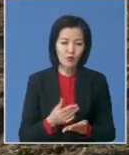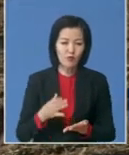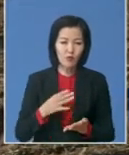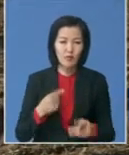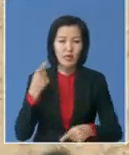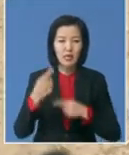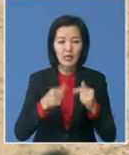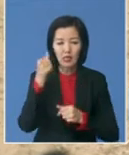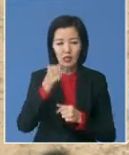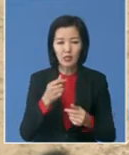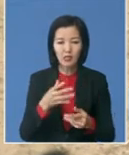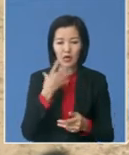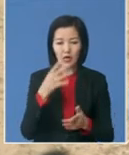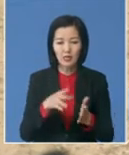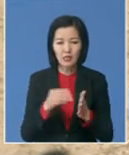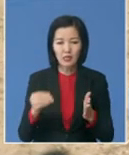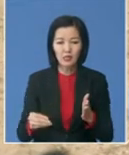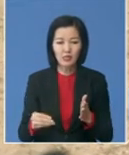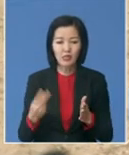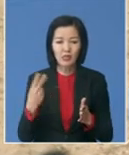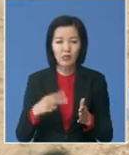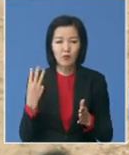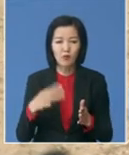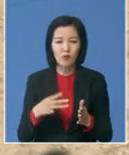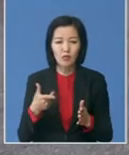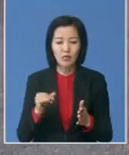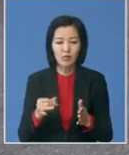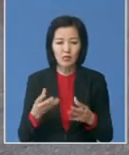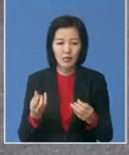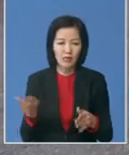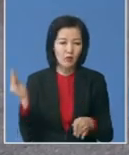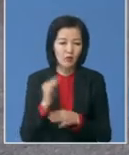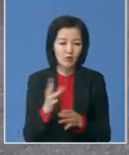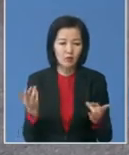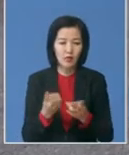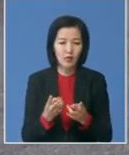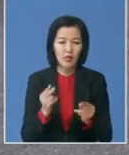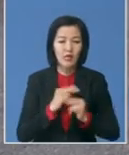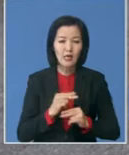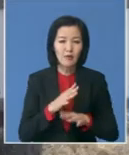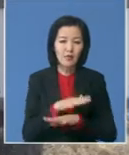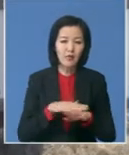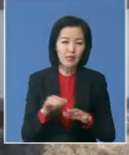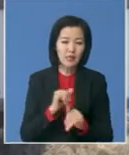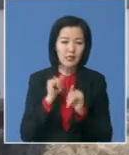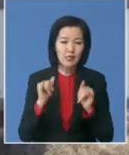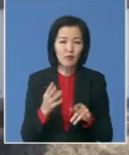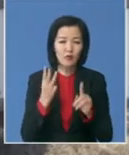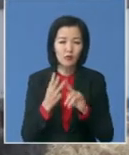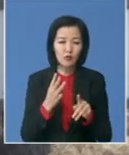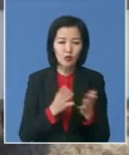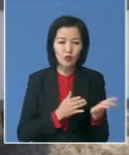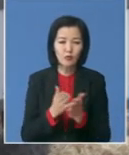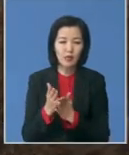Келесі жылда Құдай бұйырса қант қызылшасын бір 20-30 гектар тағы да салу керек. Еңбек нарығын дамыту бағдарламаның бұл үшінші бағыты да осы